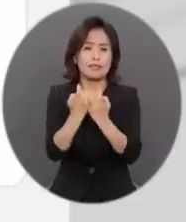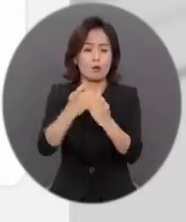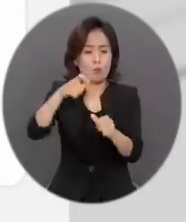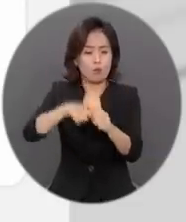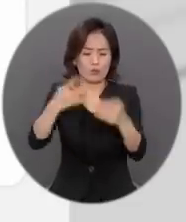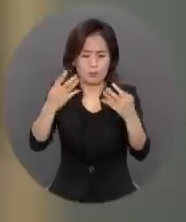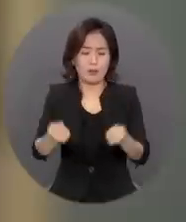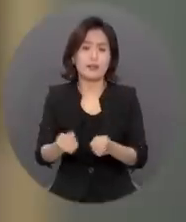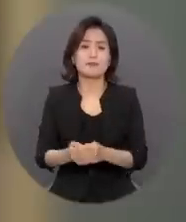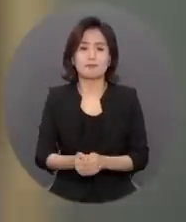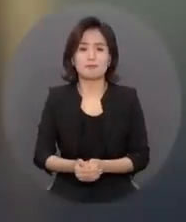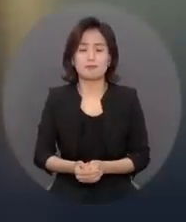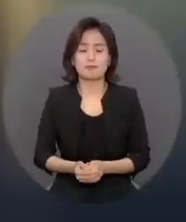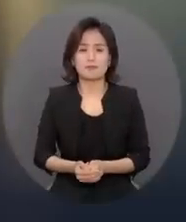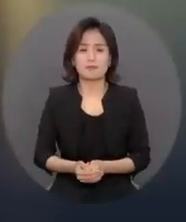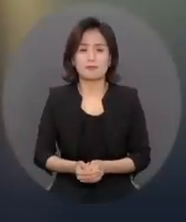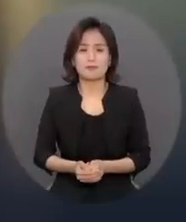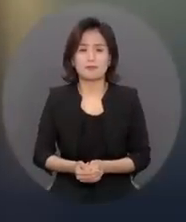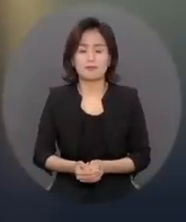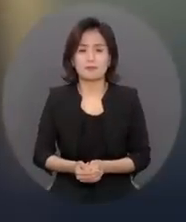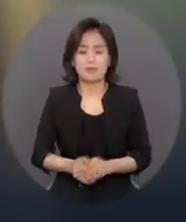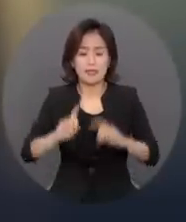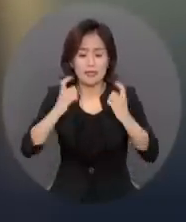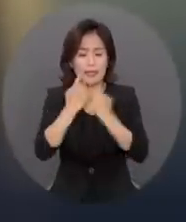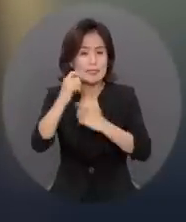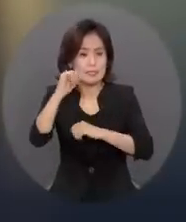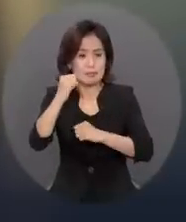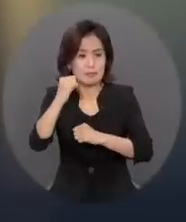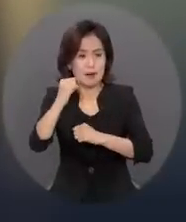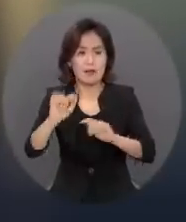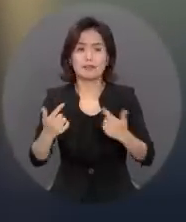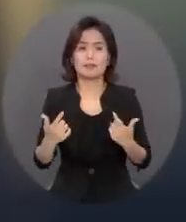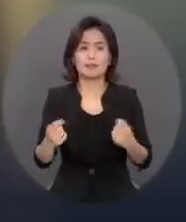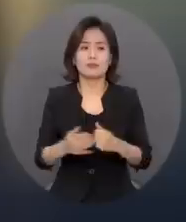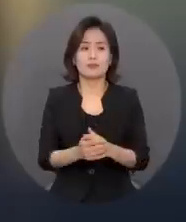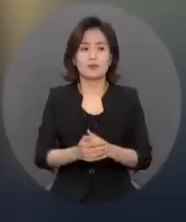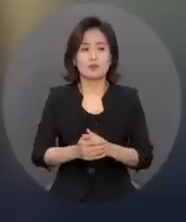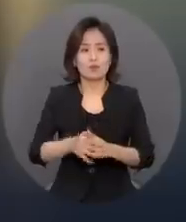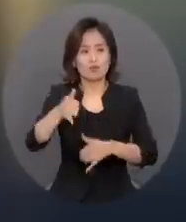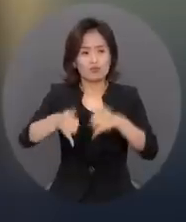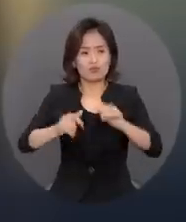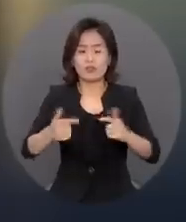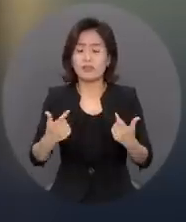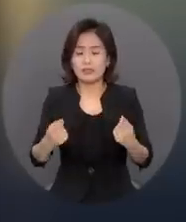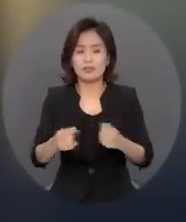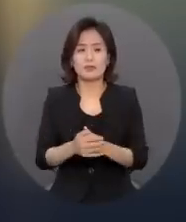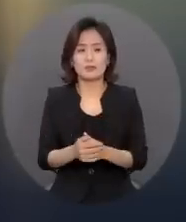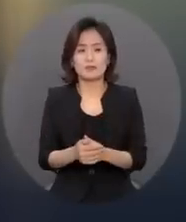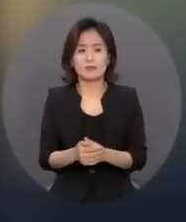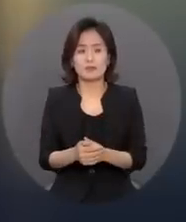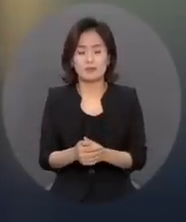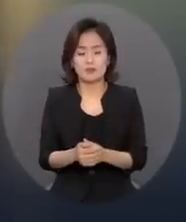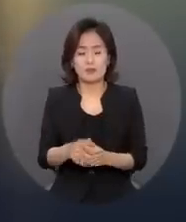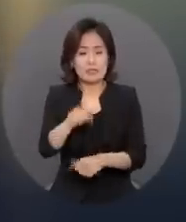내역이 수두룩합니다. 개인 신발 뭐 이런 것은 아닌 것 같아요. 구두 뭐 이런 건 아닌 것 같아요. 이런 것은